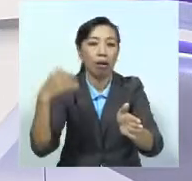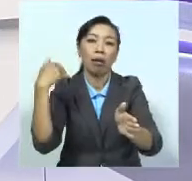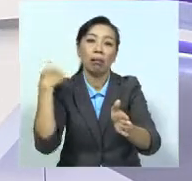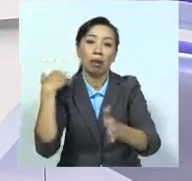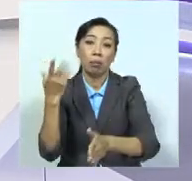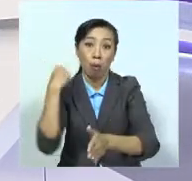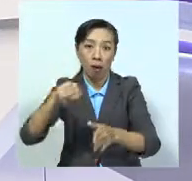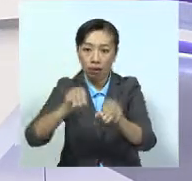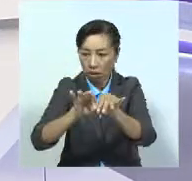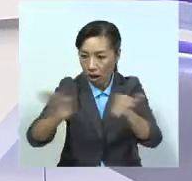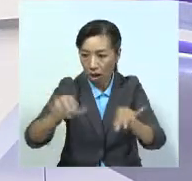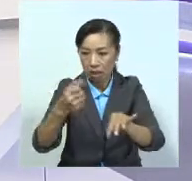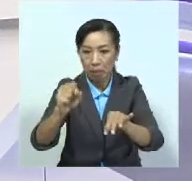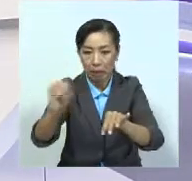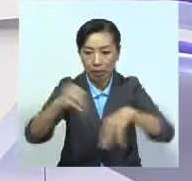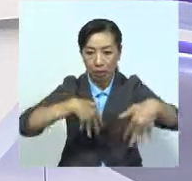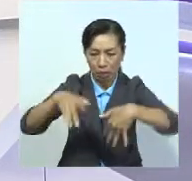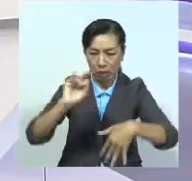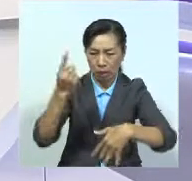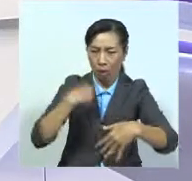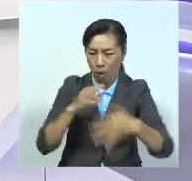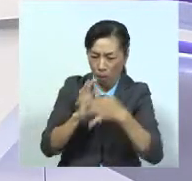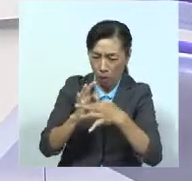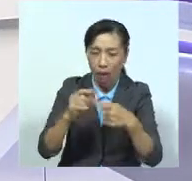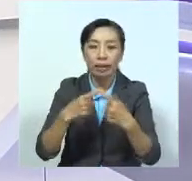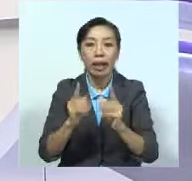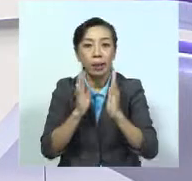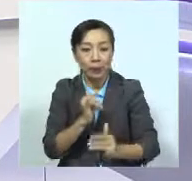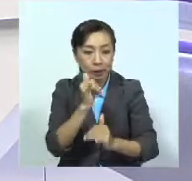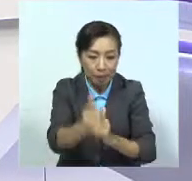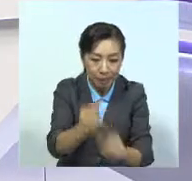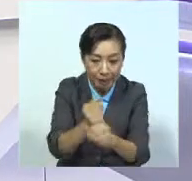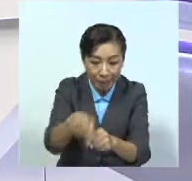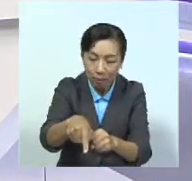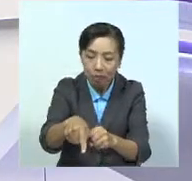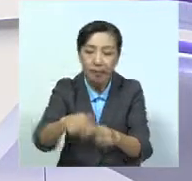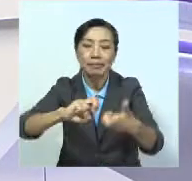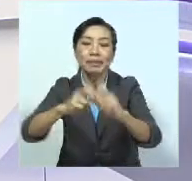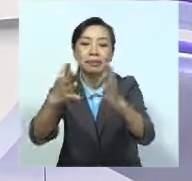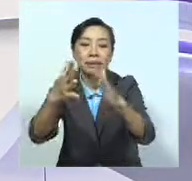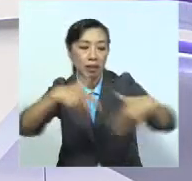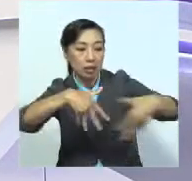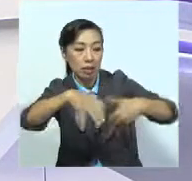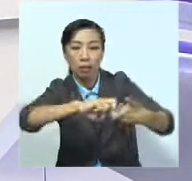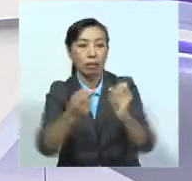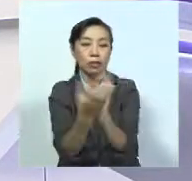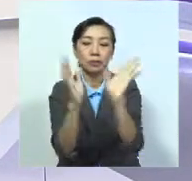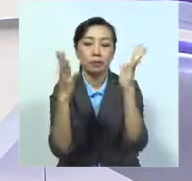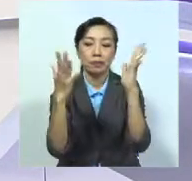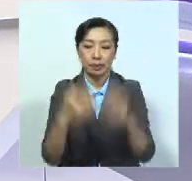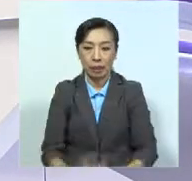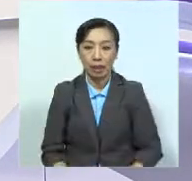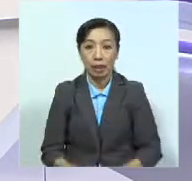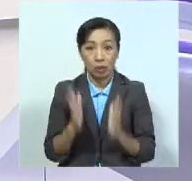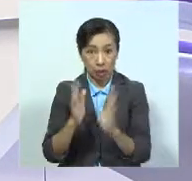จากกันกว่า10เมตรตอนแรกก็กลัวกันนะคะแต่ว่าล่าสุดเนี่ยเจ้าหน้าที่เข้าไปควบคุมได้แล้วไม่ได้มีปัญหาอะไรไม่มีใครได้รับผลกระทบนะคะ